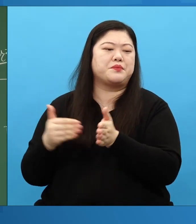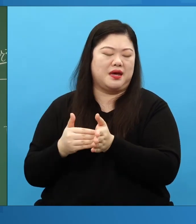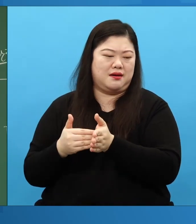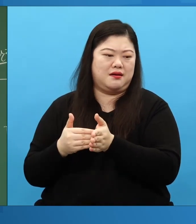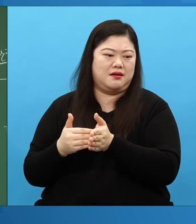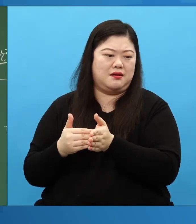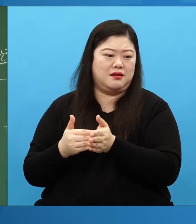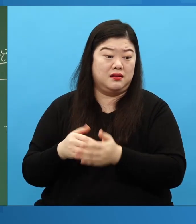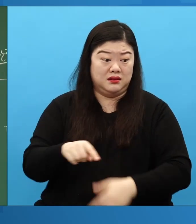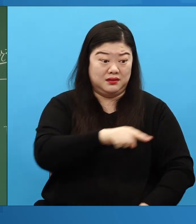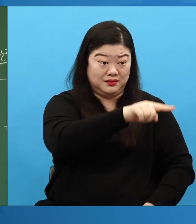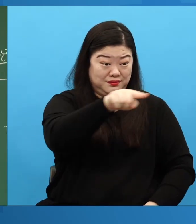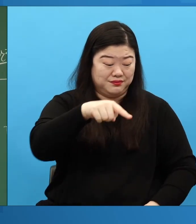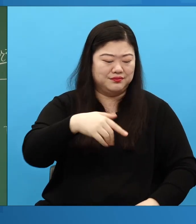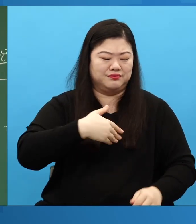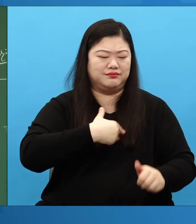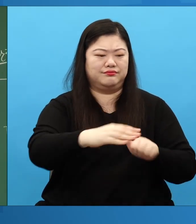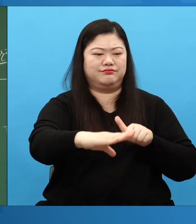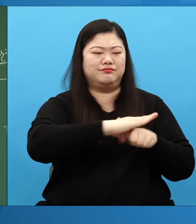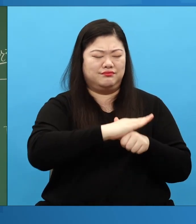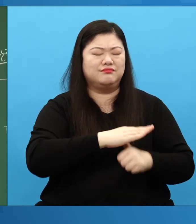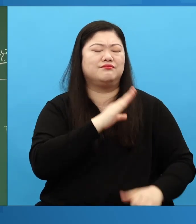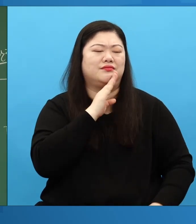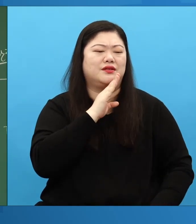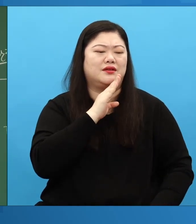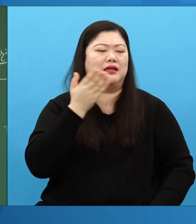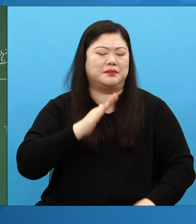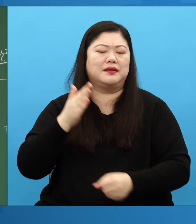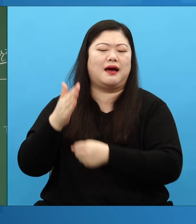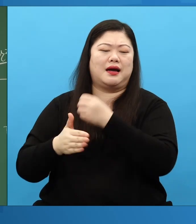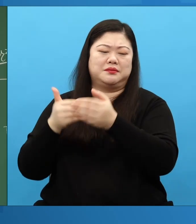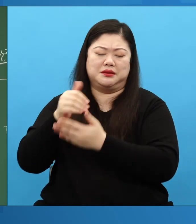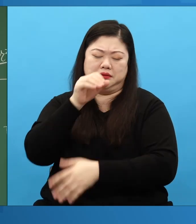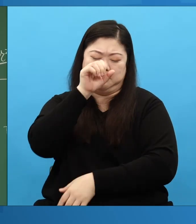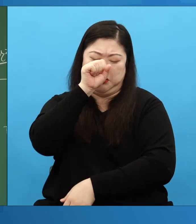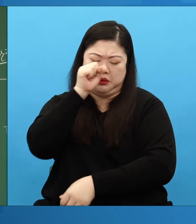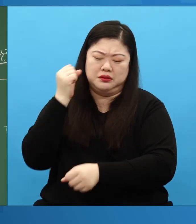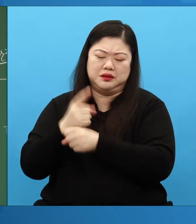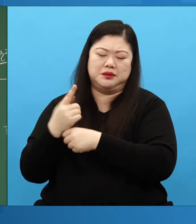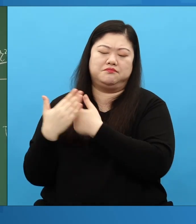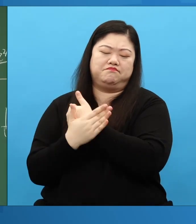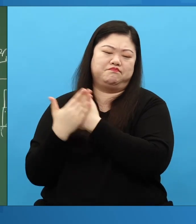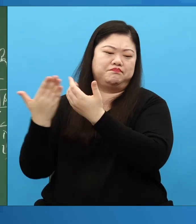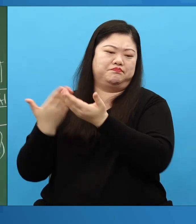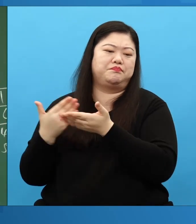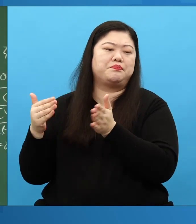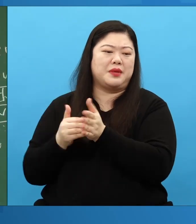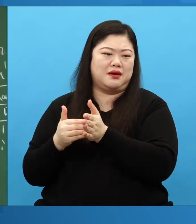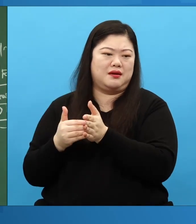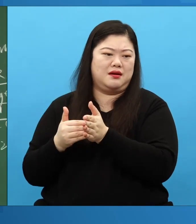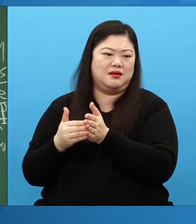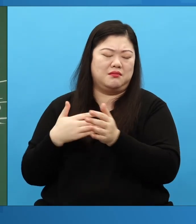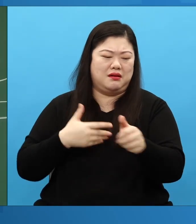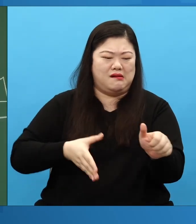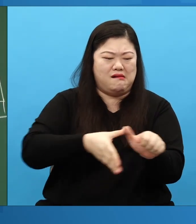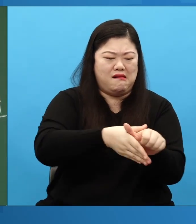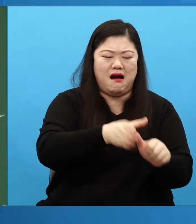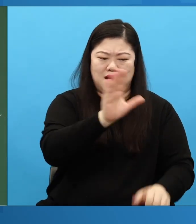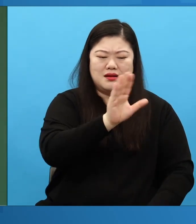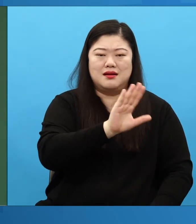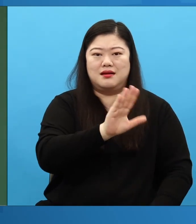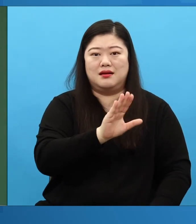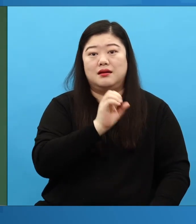악을 행했지만 하나님은 나에게 선으로 갚으셨습니다. You acted upon evil, and yet God meant it for good. 그러면서 하는 얘기 나오잖아요. And then